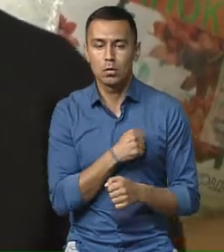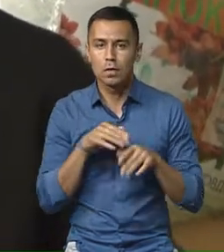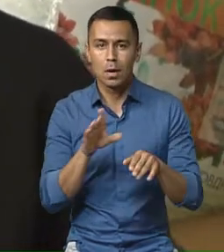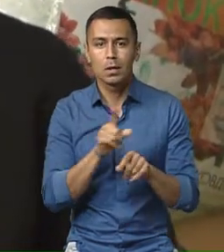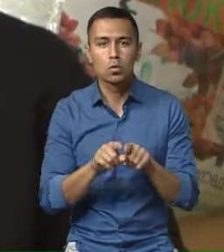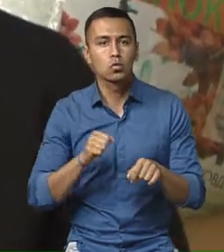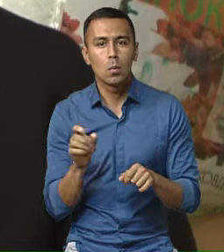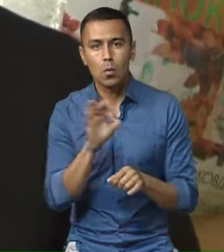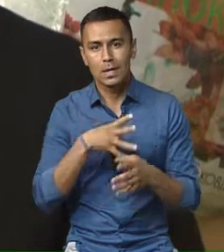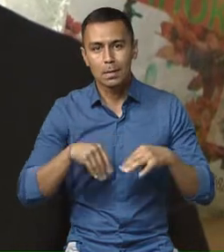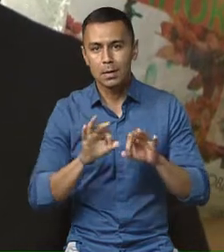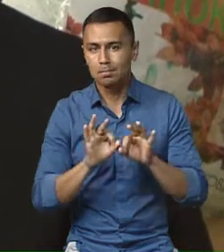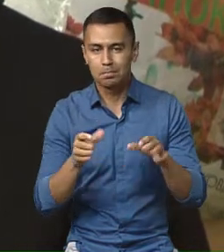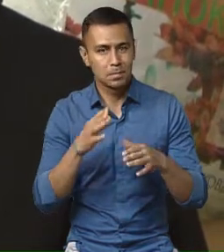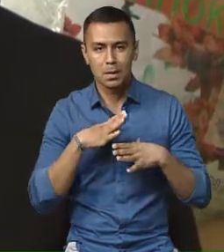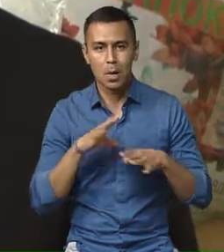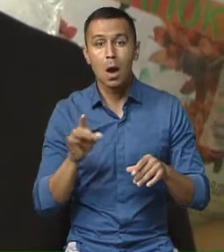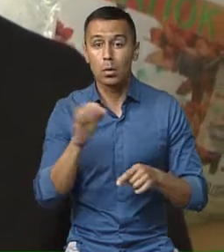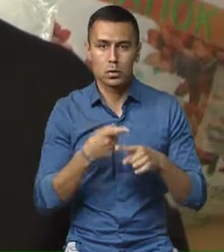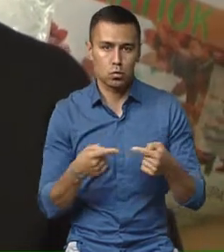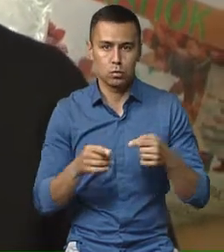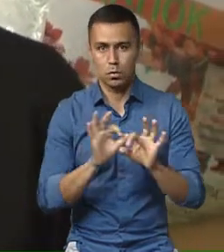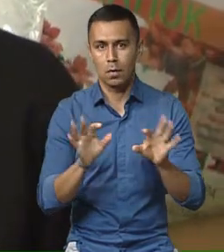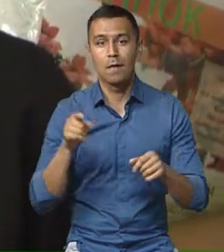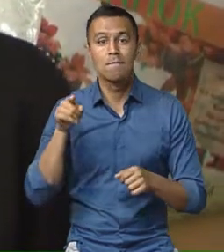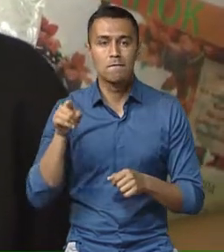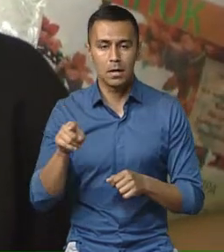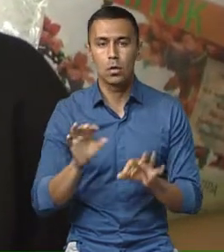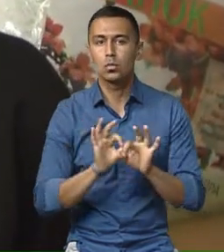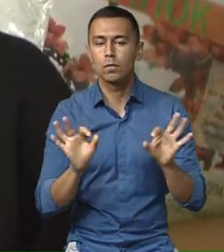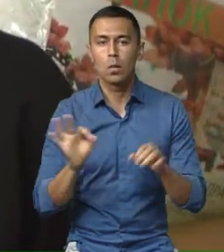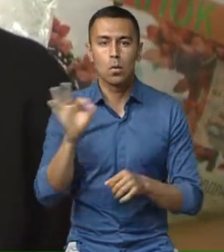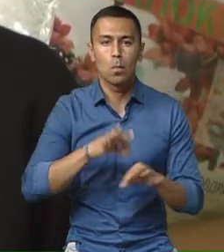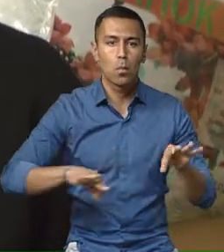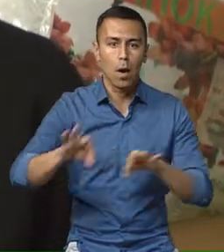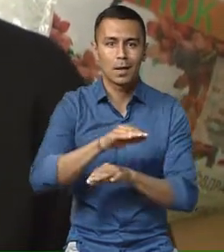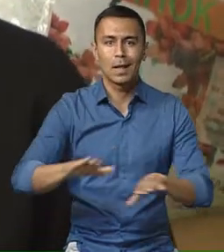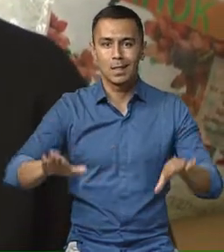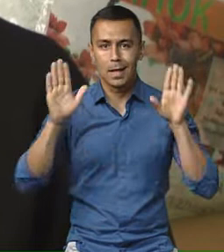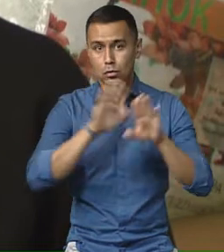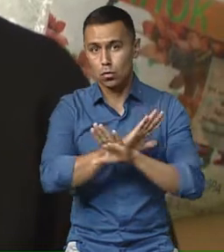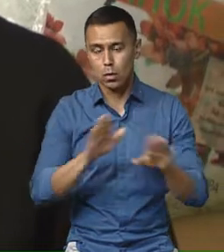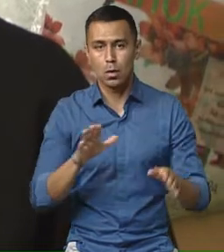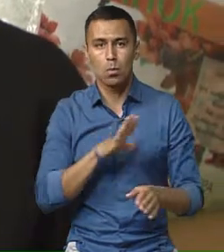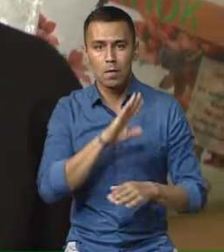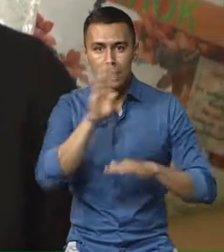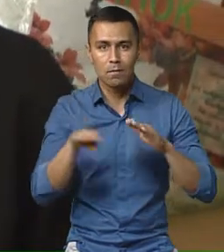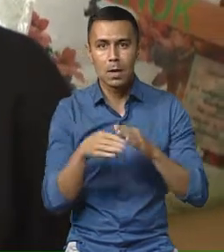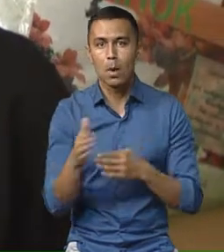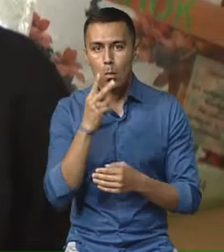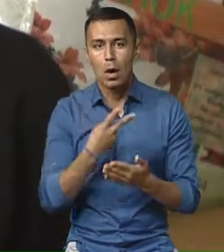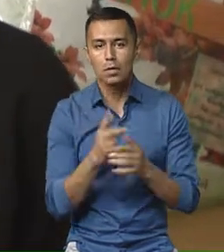друзями про сімейні, але про це би точно розповідав, тому що він розповідав про проєкт «Нескорені», перебуваючи в підвалах Маріуполя,